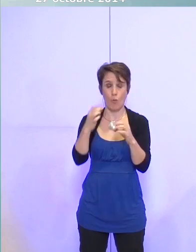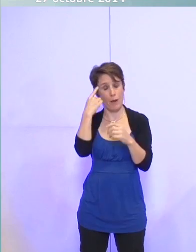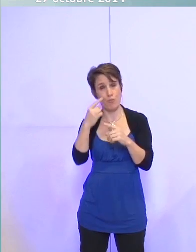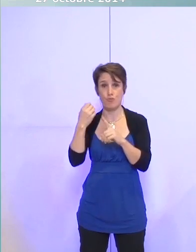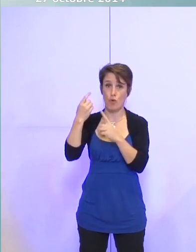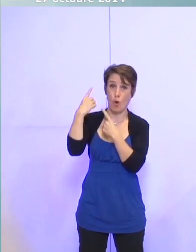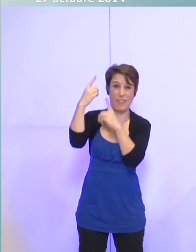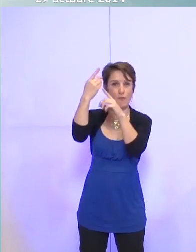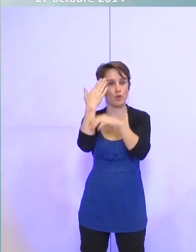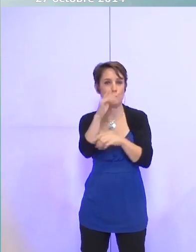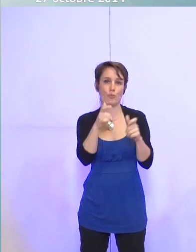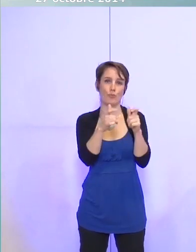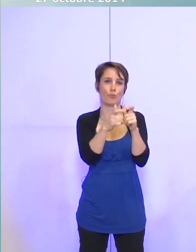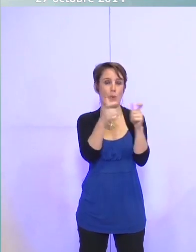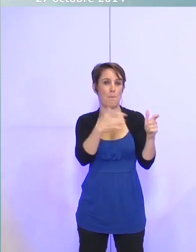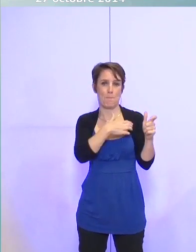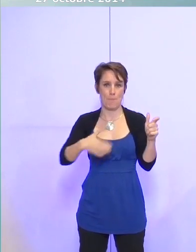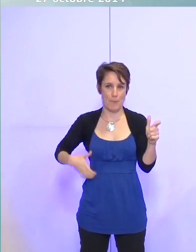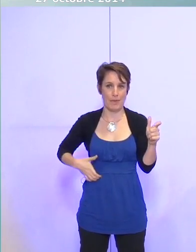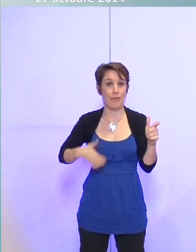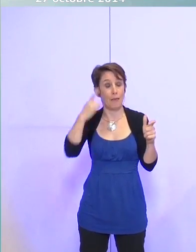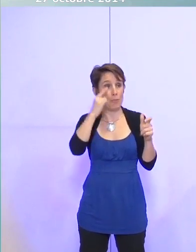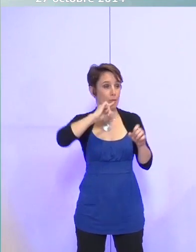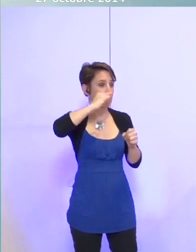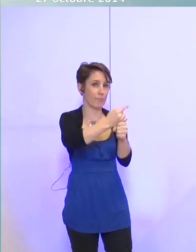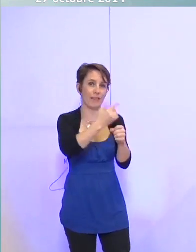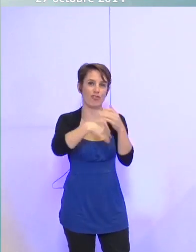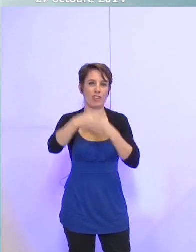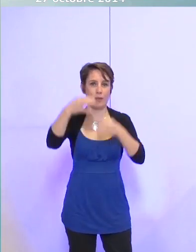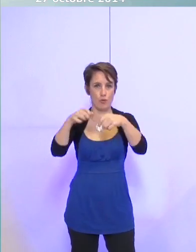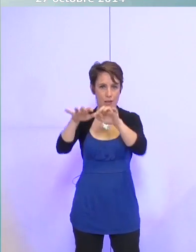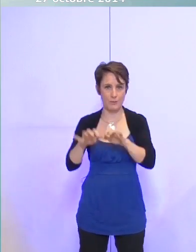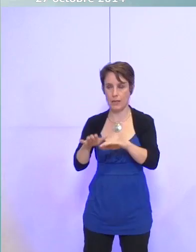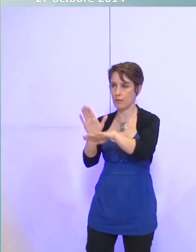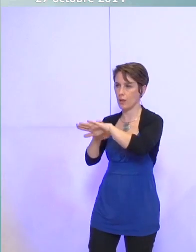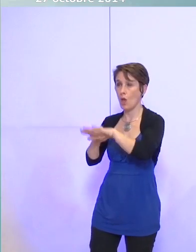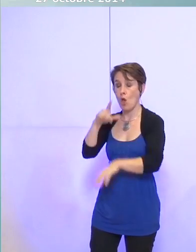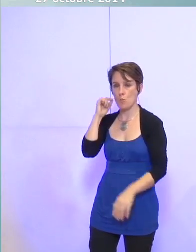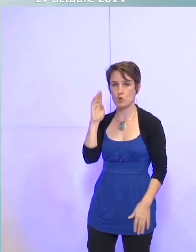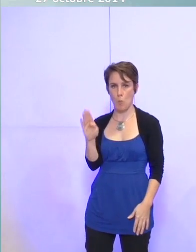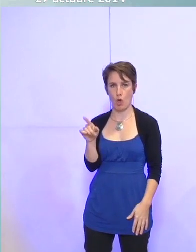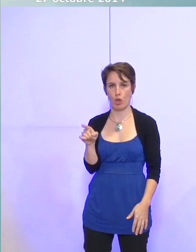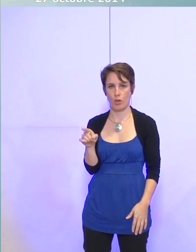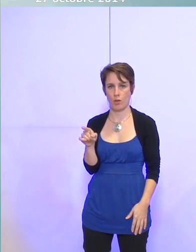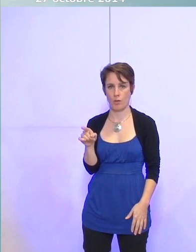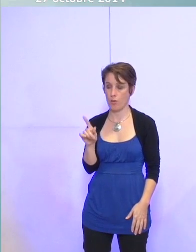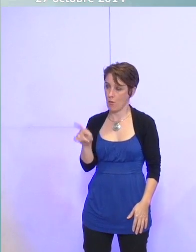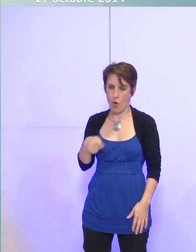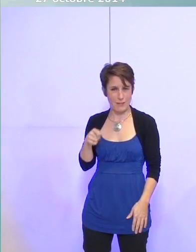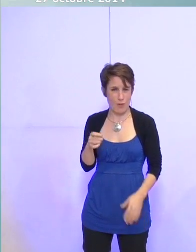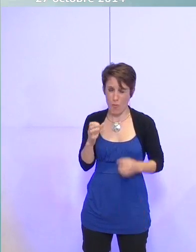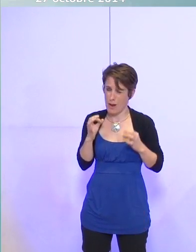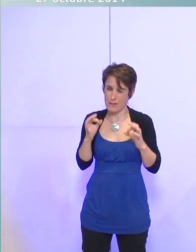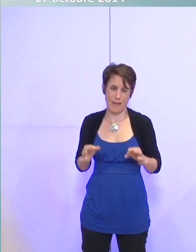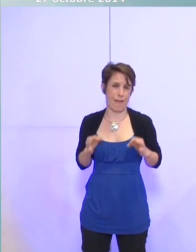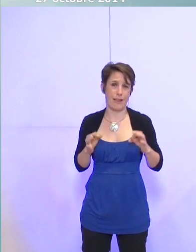est l'objet d'un recours en tribunal administratif. Monsieur Breuil, il est classique qu'avec les conseils de la ville, on attende en